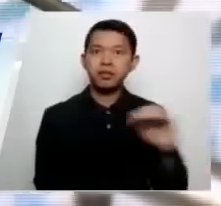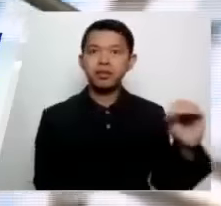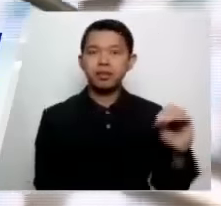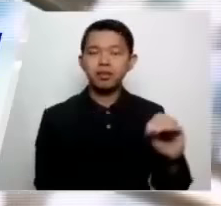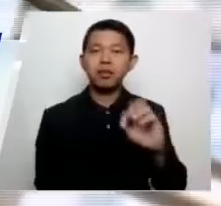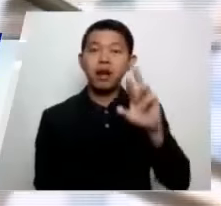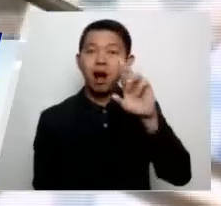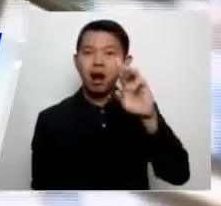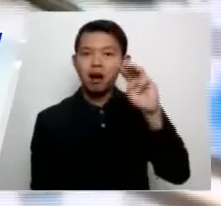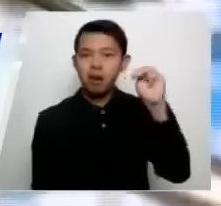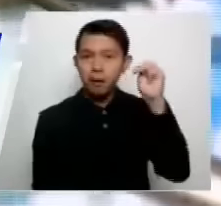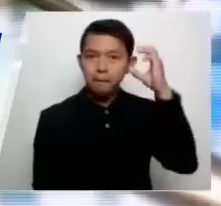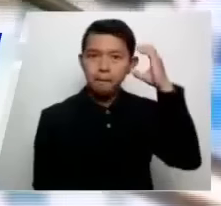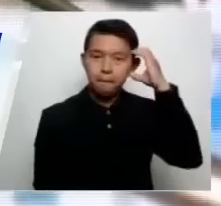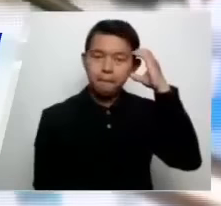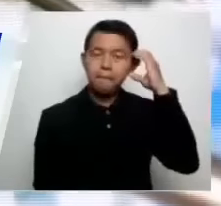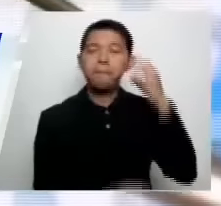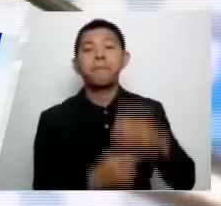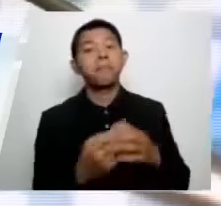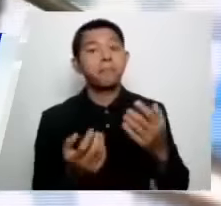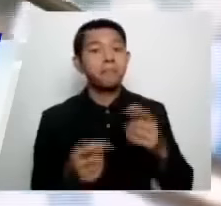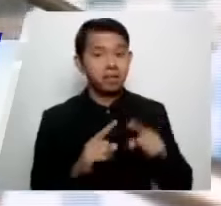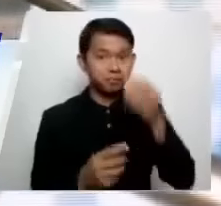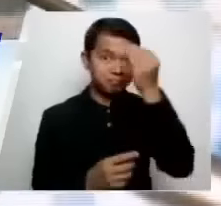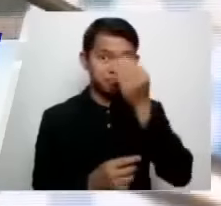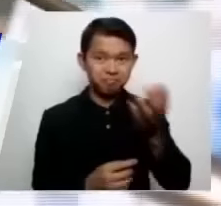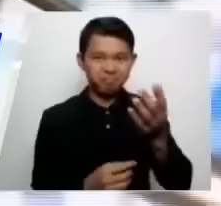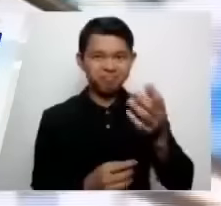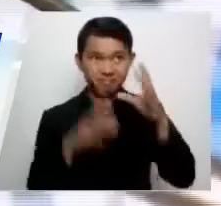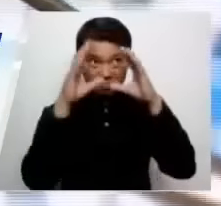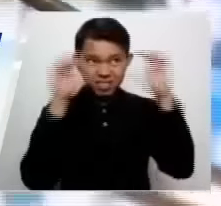iyo, Mr. President, kaibigan kita,